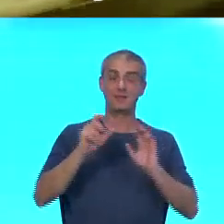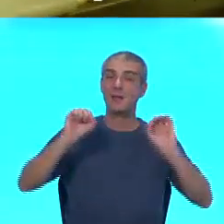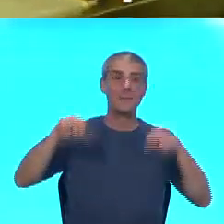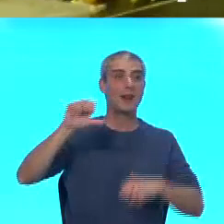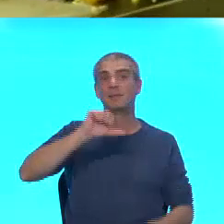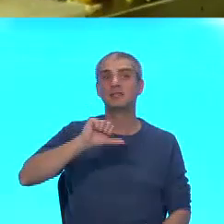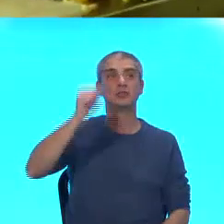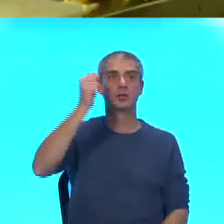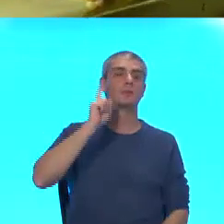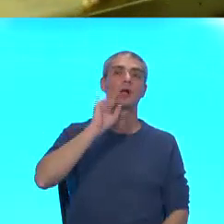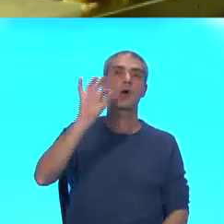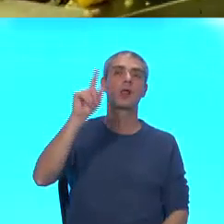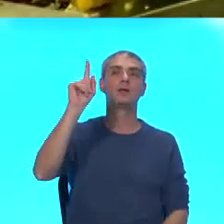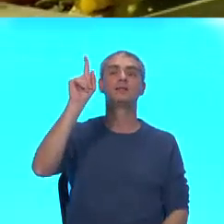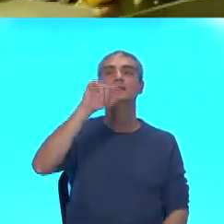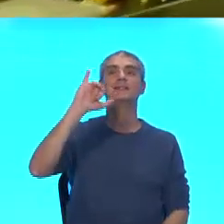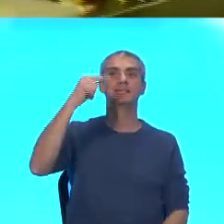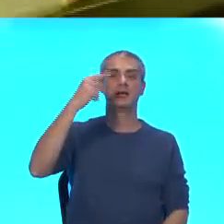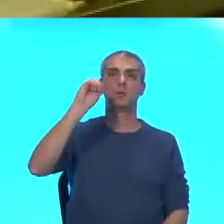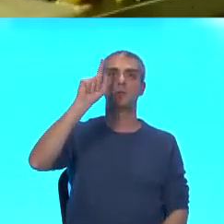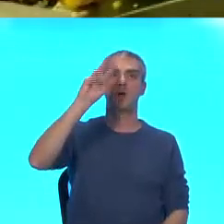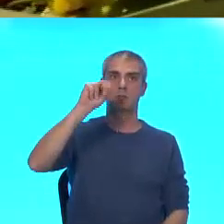הראשונים היה, קראו לו זיגמונד.